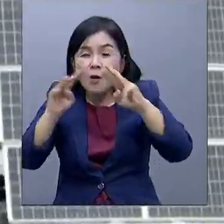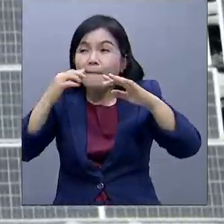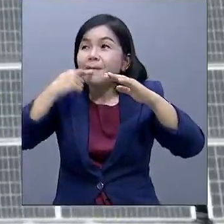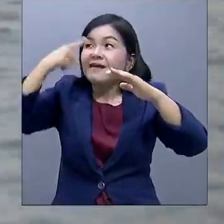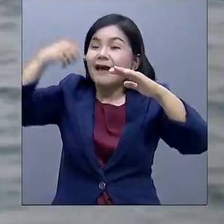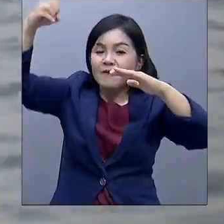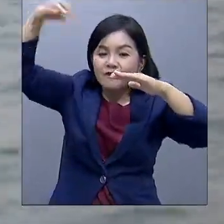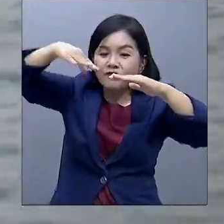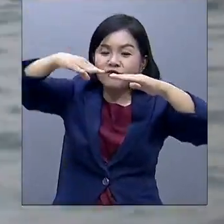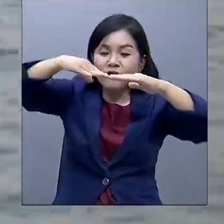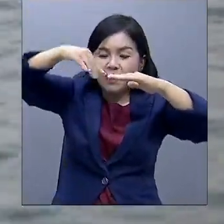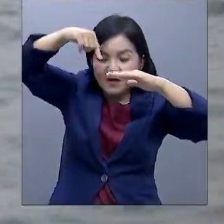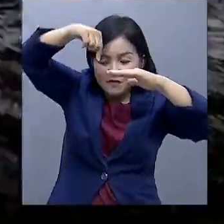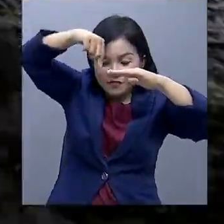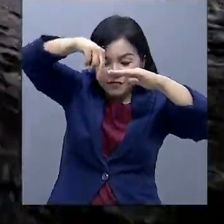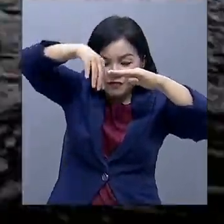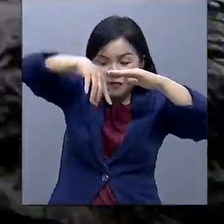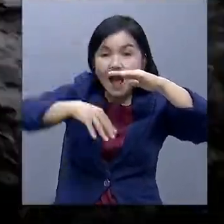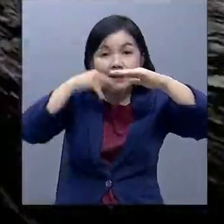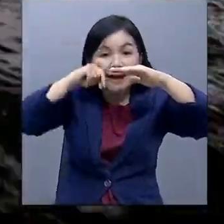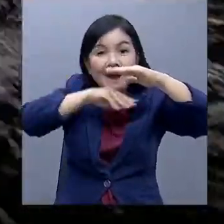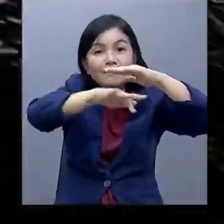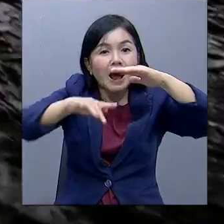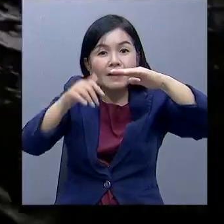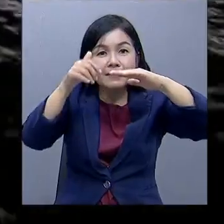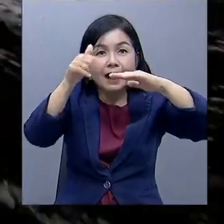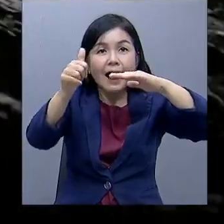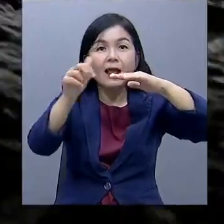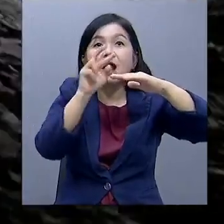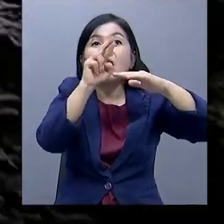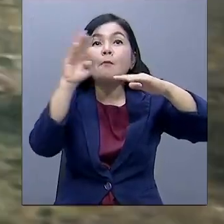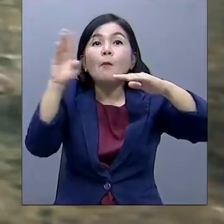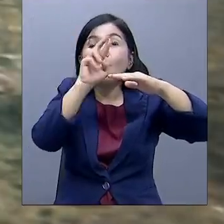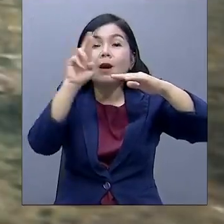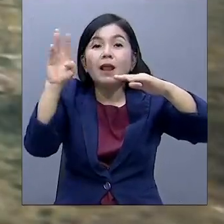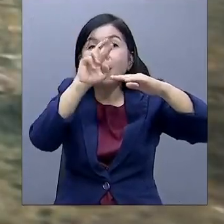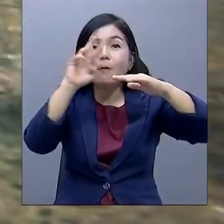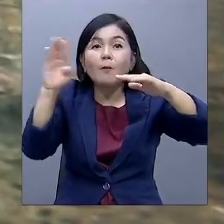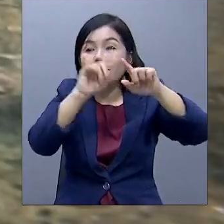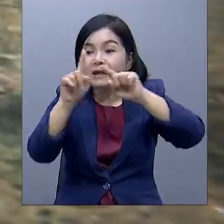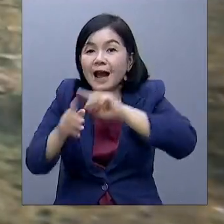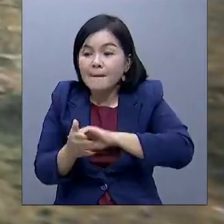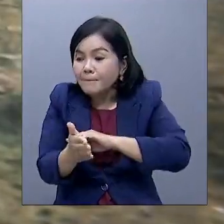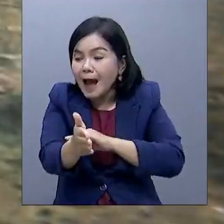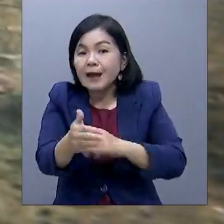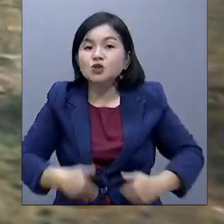สามารถที่จะลอดผ่านลงไปที่ผิวน้ำได้ทำให้ระบบเรียกว่าเรื่องของกระทบระบบนิเวศนิเวศทางน้ำนี่แท